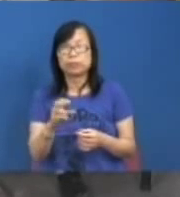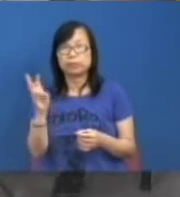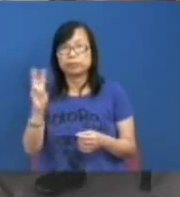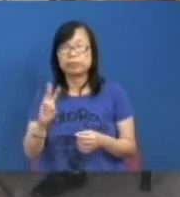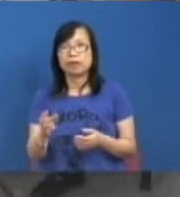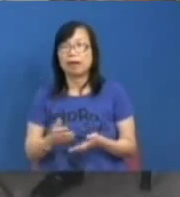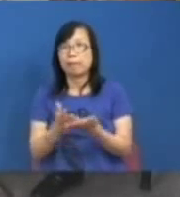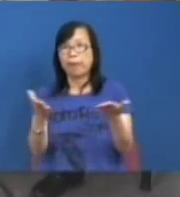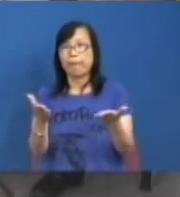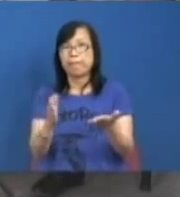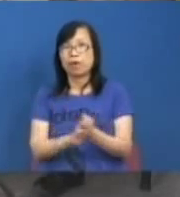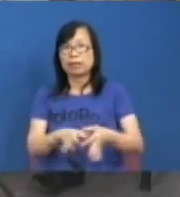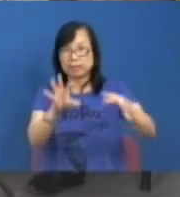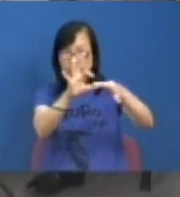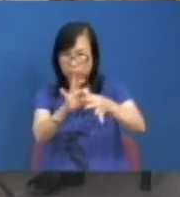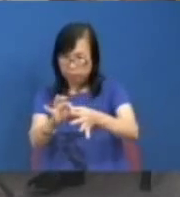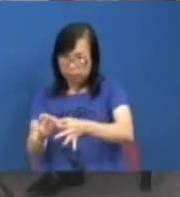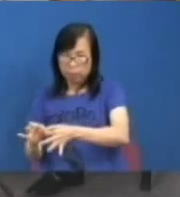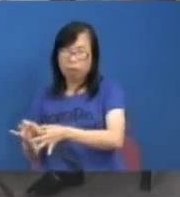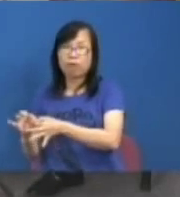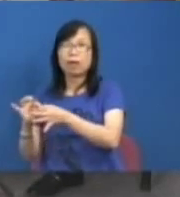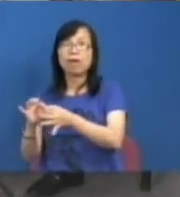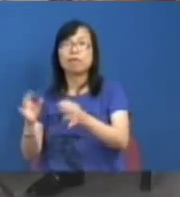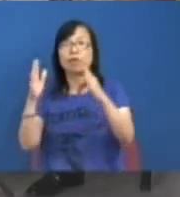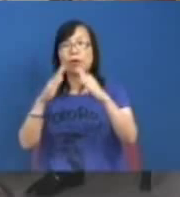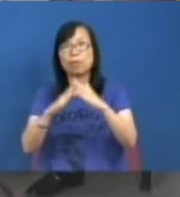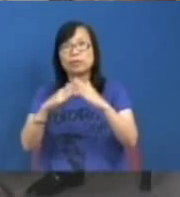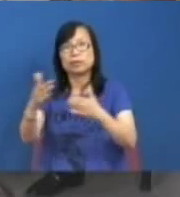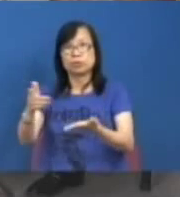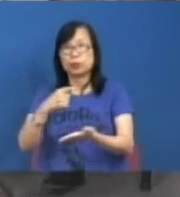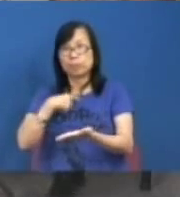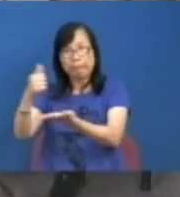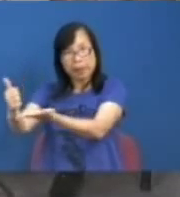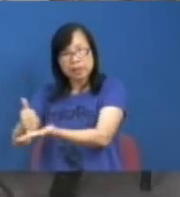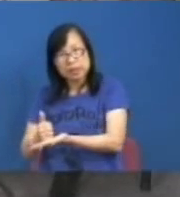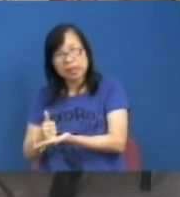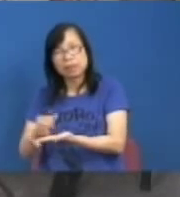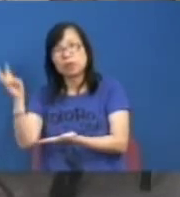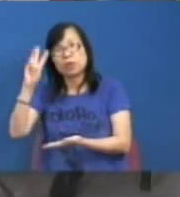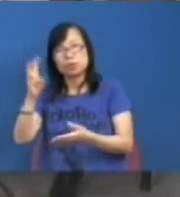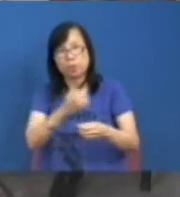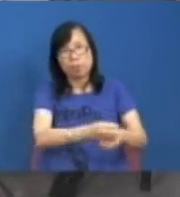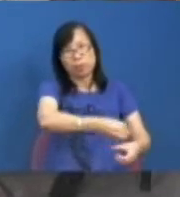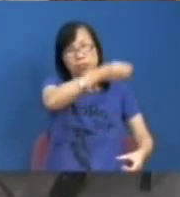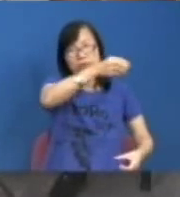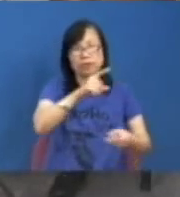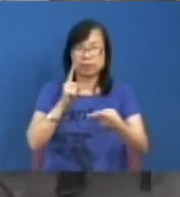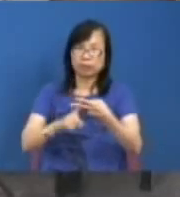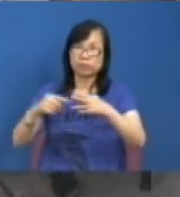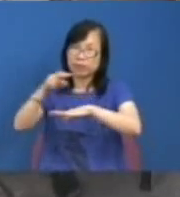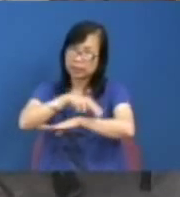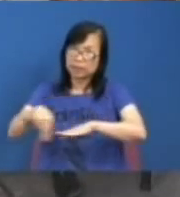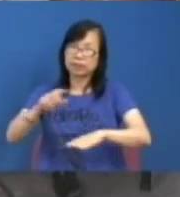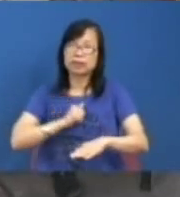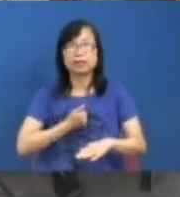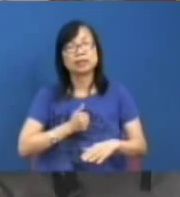係啊！ 你想接駁條落去你自己間屋仔度咧，唔該你自己聘用呢啲水務工程嘅工程師。咁啊，